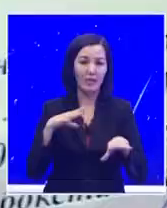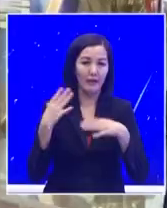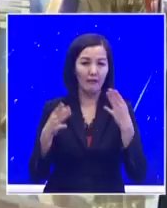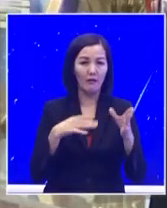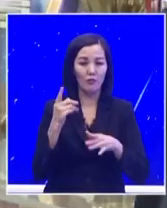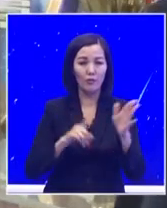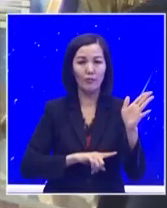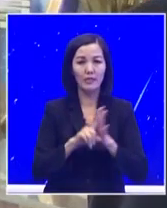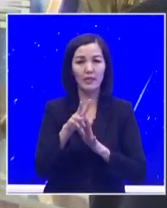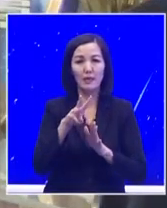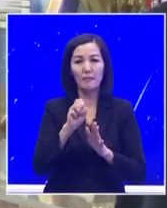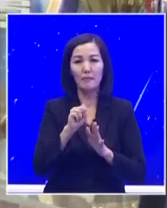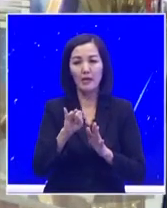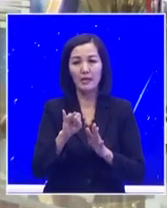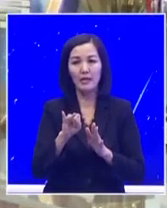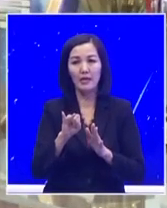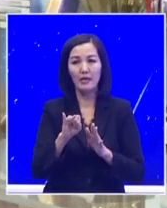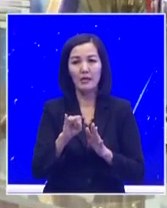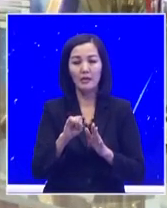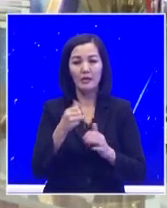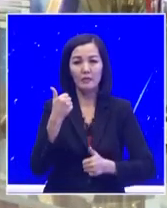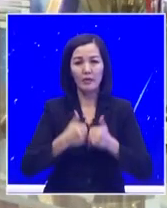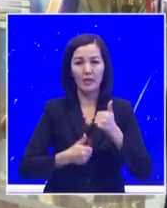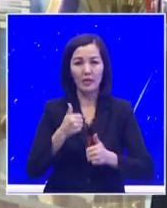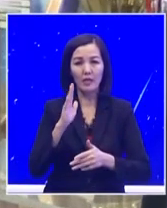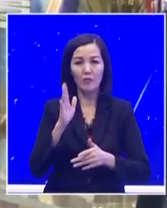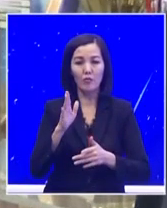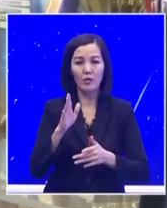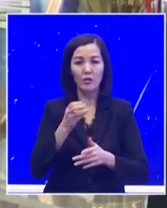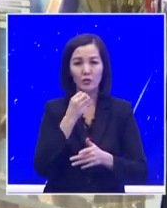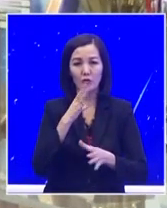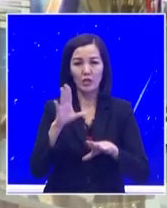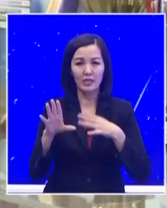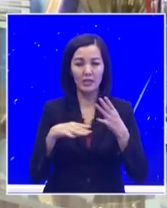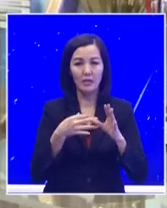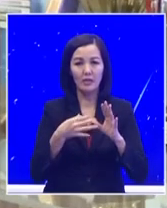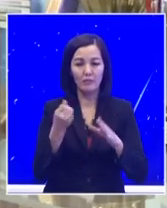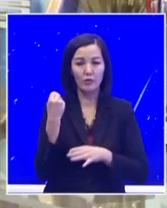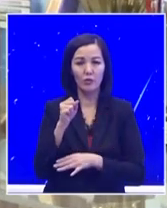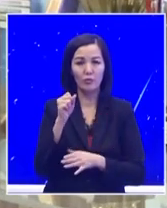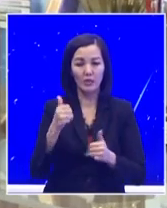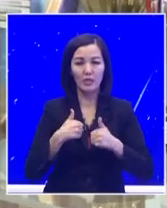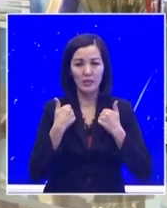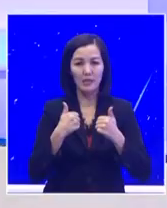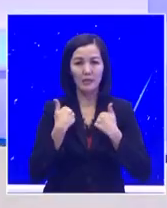Жақсы майда Спартакияда болады, соған жақсылап дайындалып, жақсы нәтиже көрсетуге